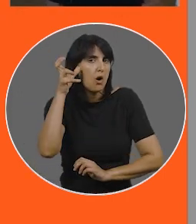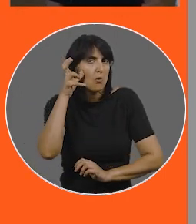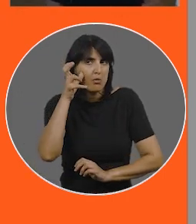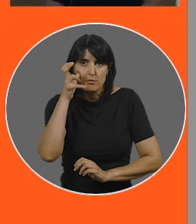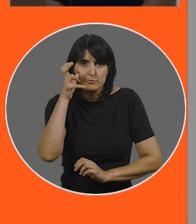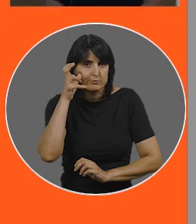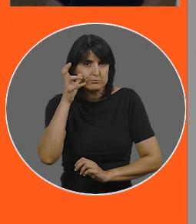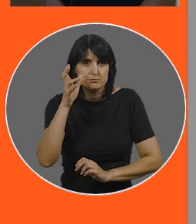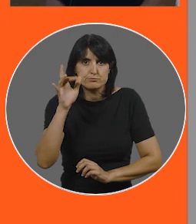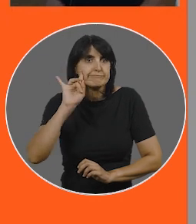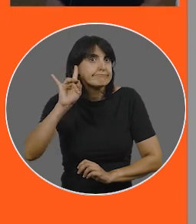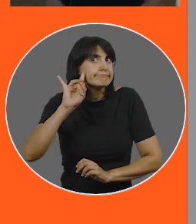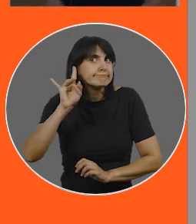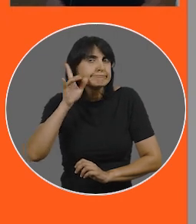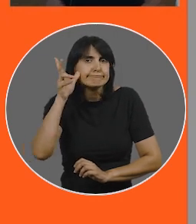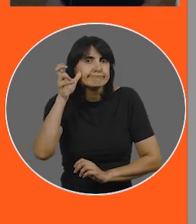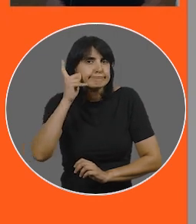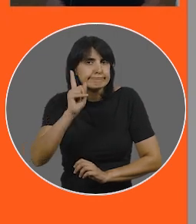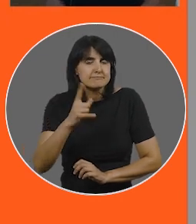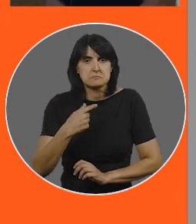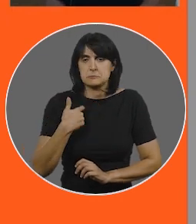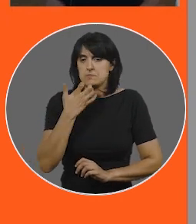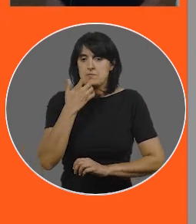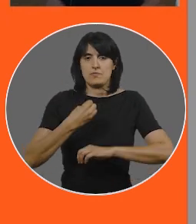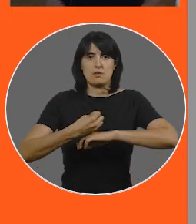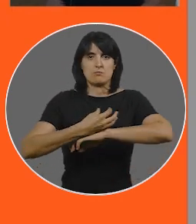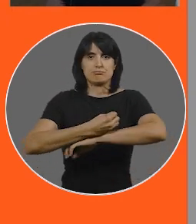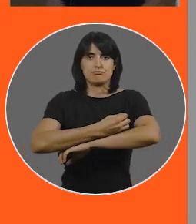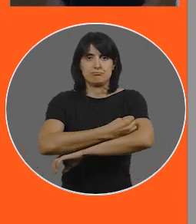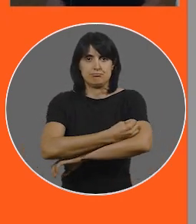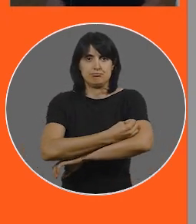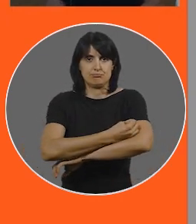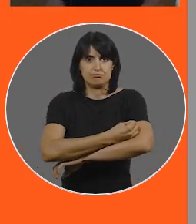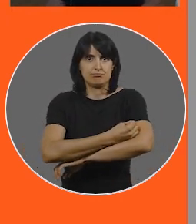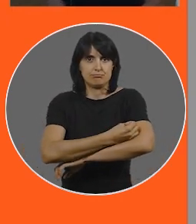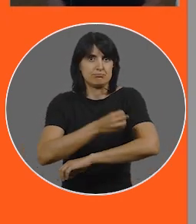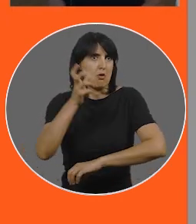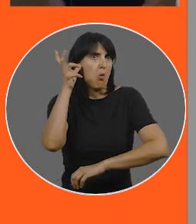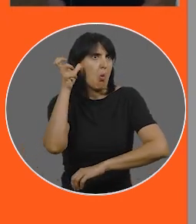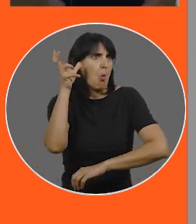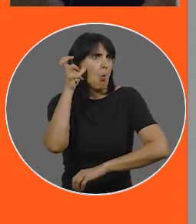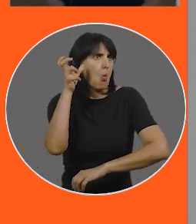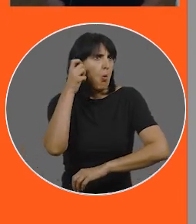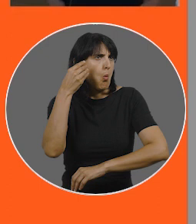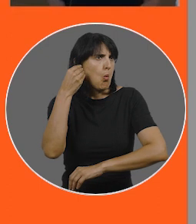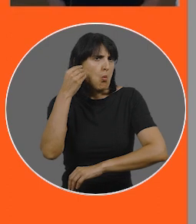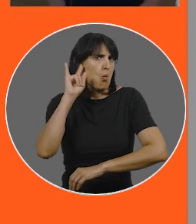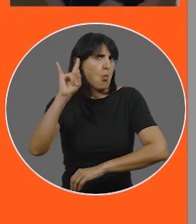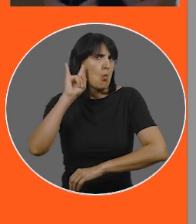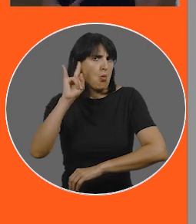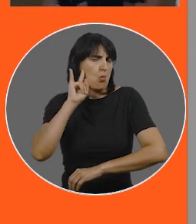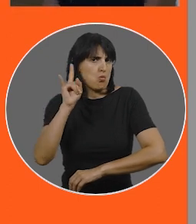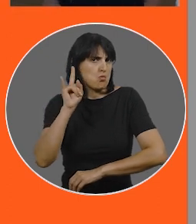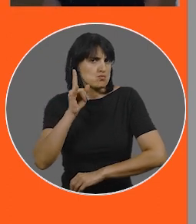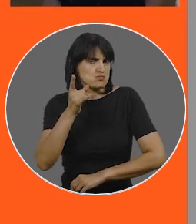l'àudio, pel motiu que sigui. Jo sóc al tren amb un vagó silenciós, no puc posar l'àudio a tota pastilla, almenys esperaria que no ho fessin.